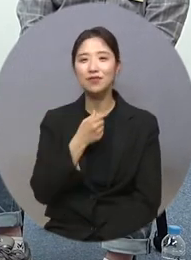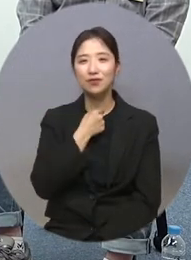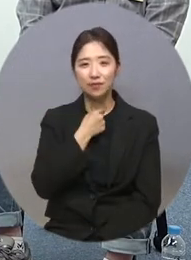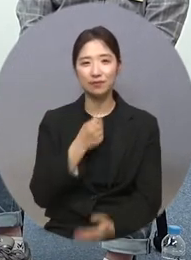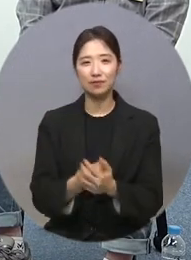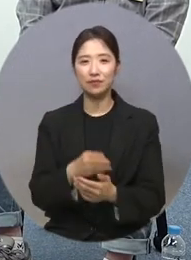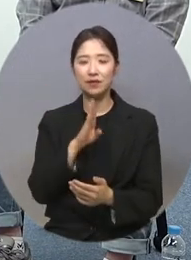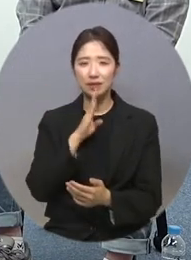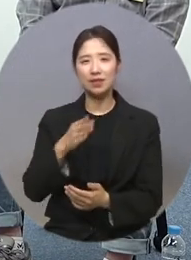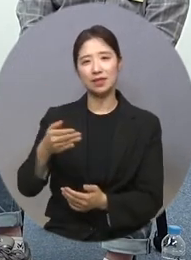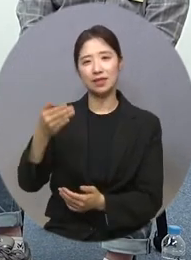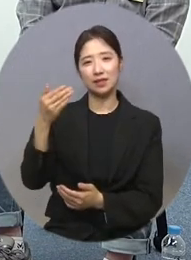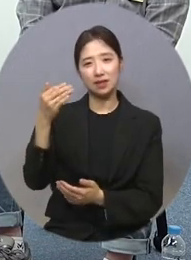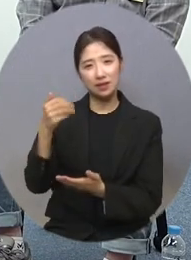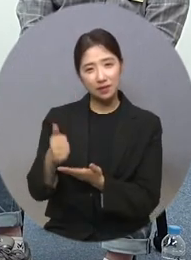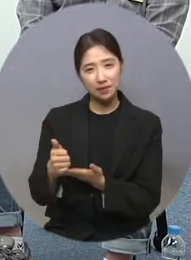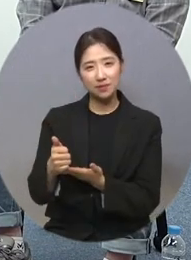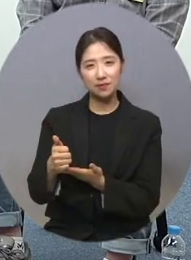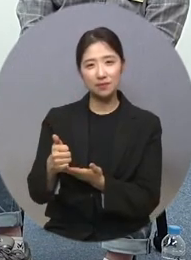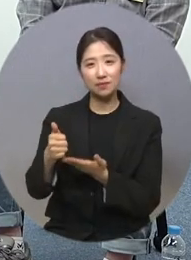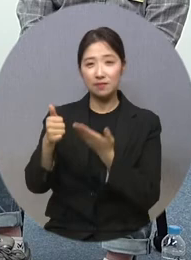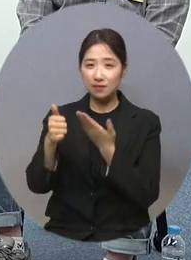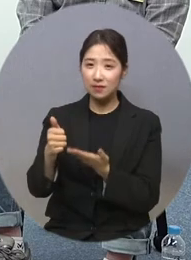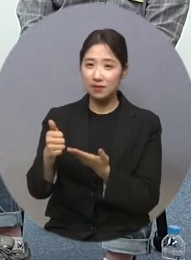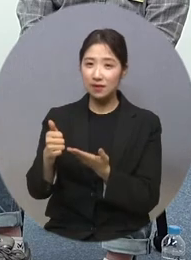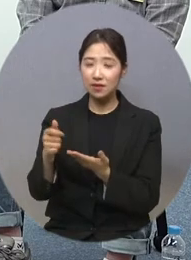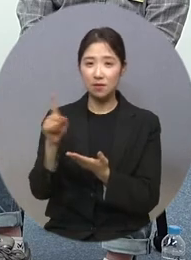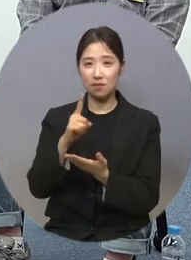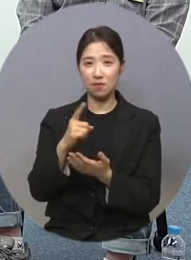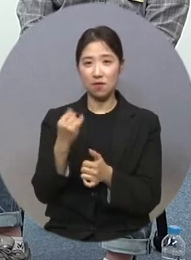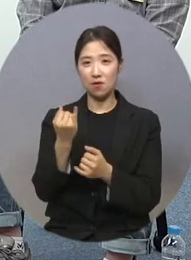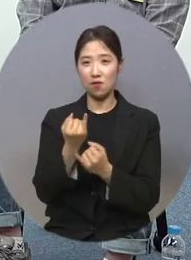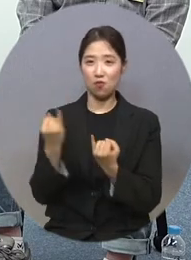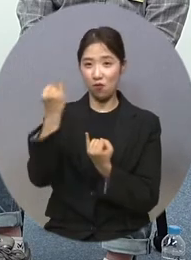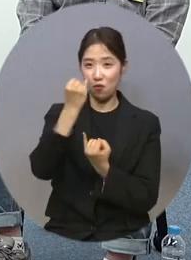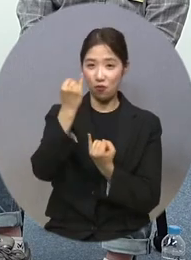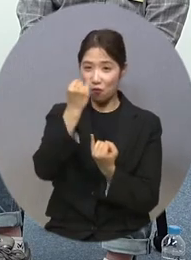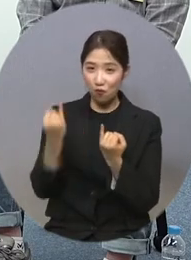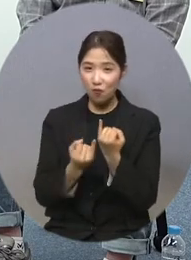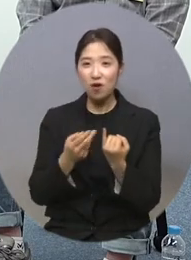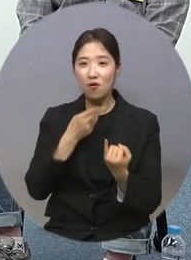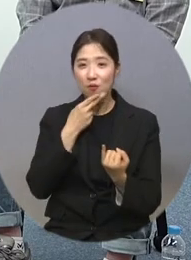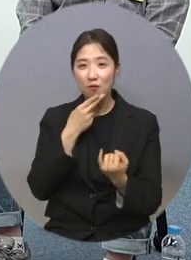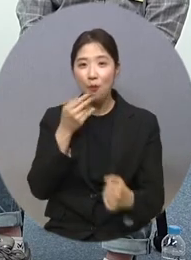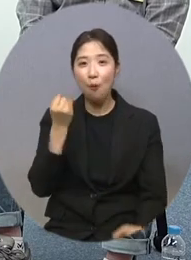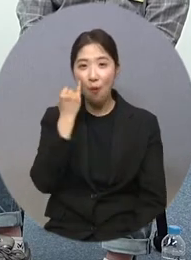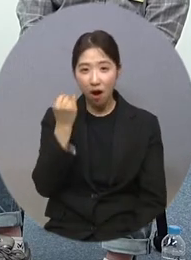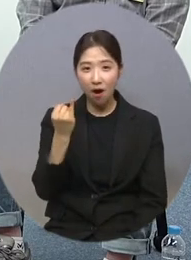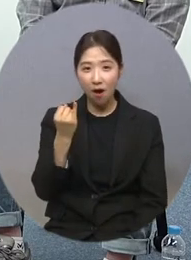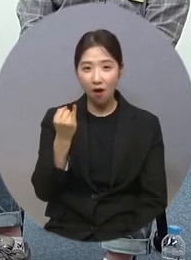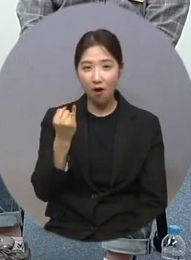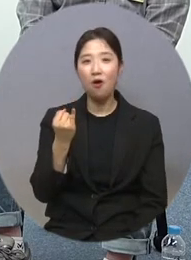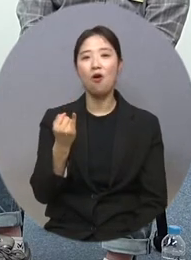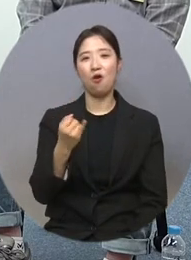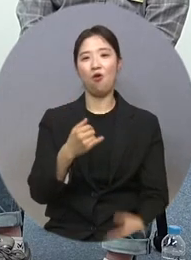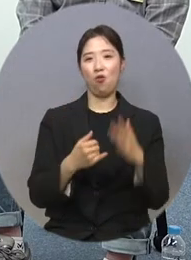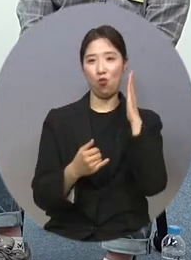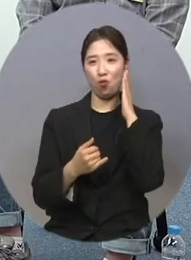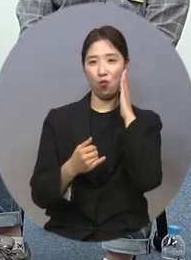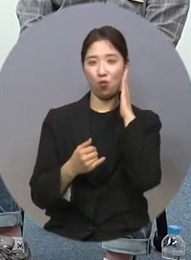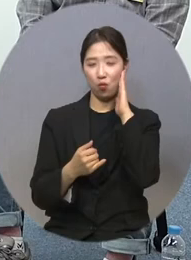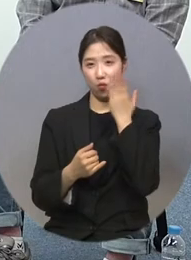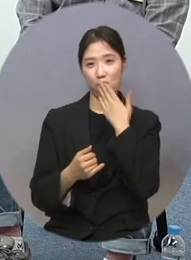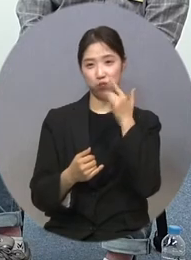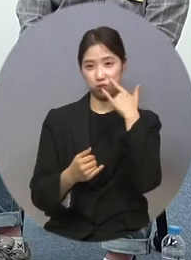이제 민지님은 자녀 그 자매는 그러면 없으시죠. 외동으로 우리 농인 부모님과 지내셨을